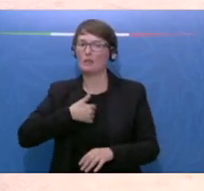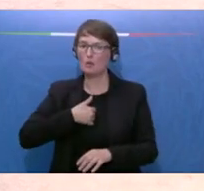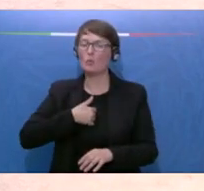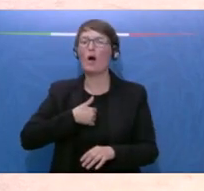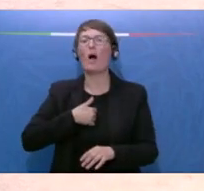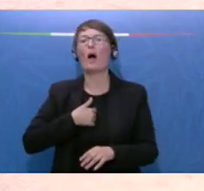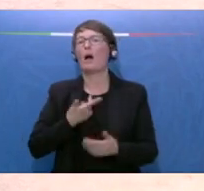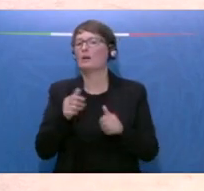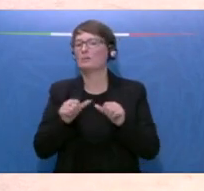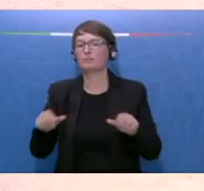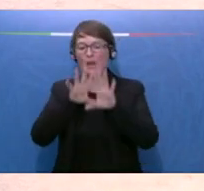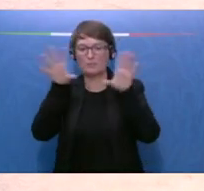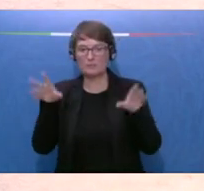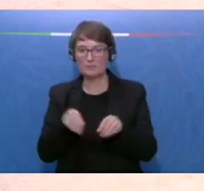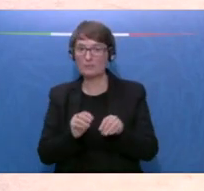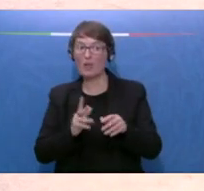einaudi